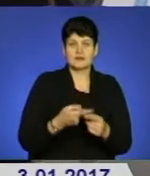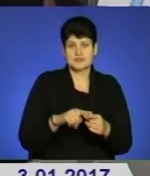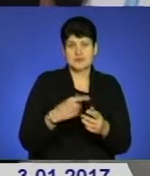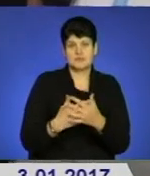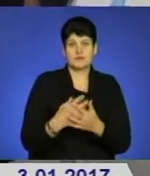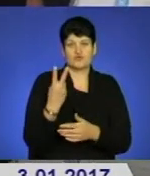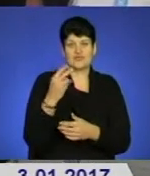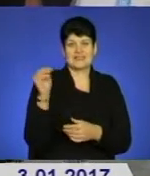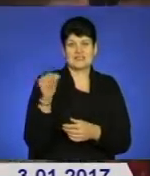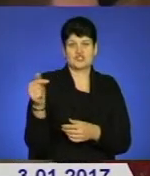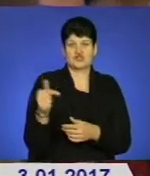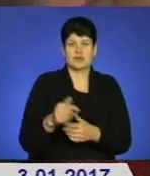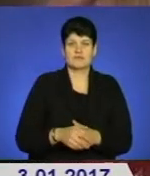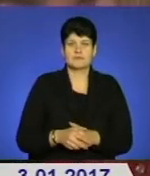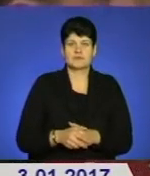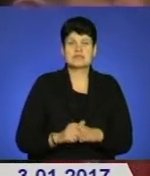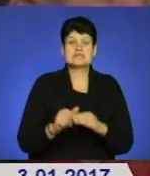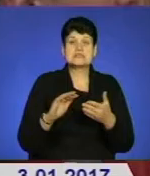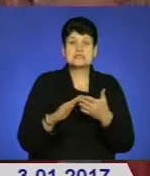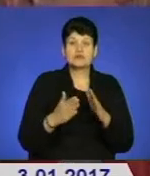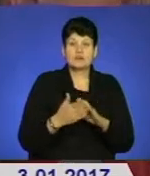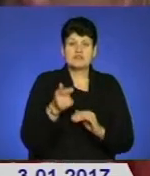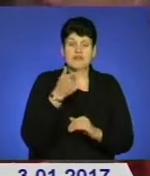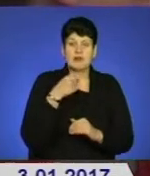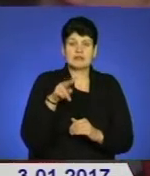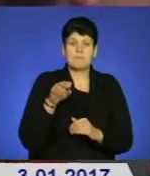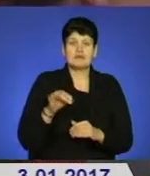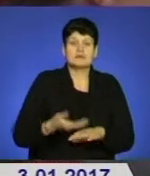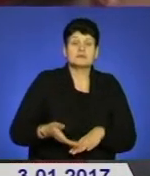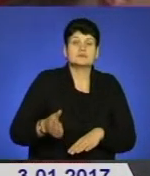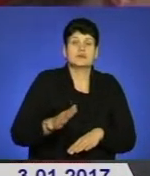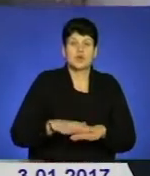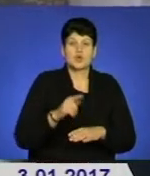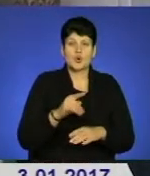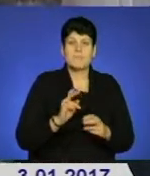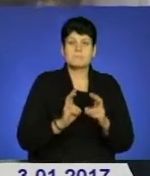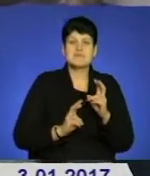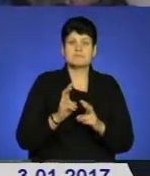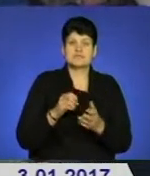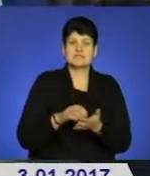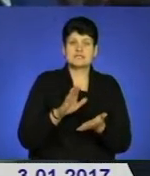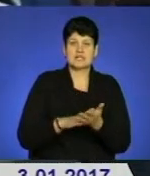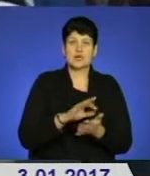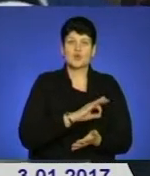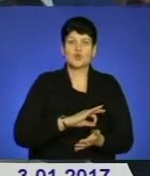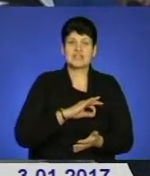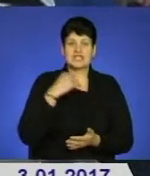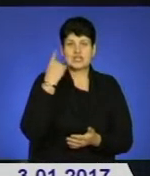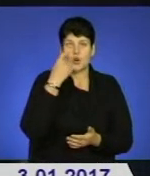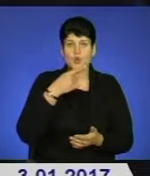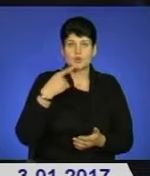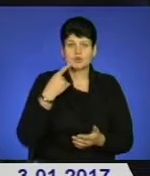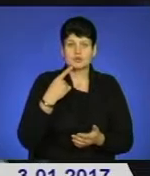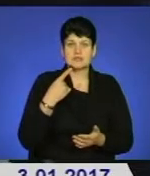близько 2000 гривень. Ситуація у пана Петра ще складніше. Його підприємство зареєстроване як юридична особа